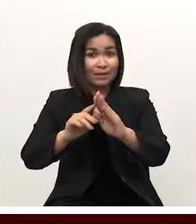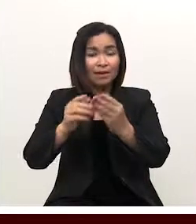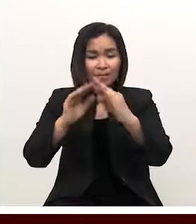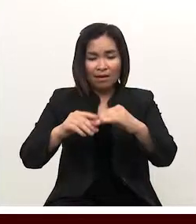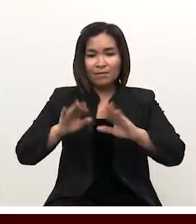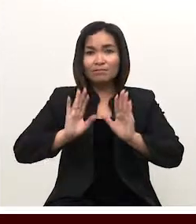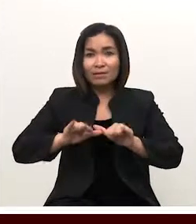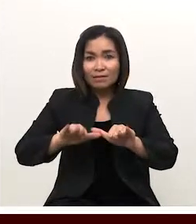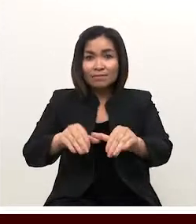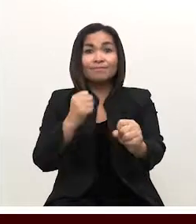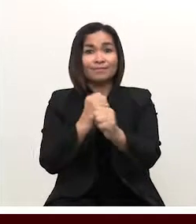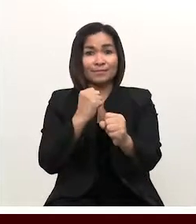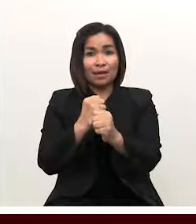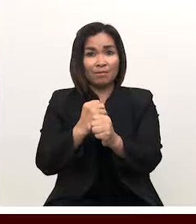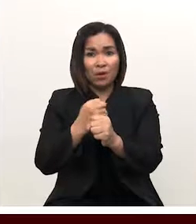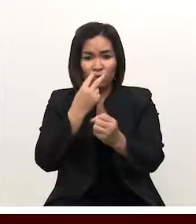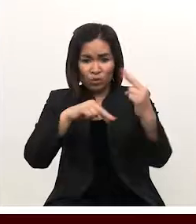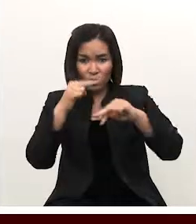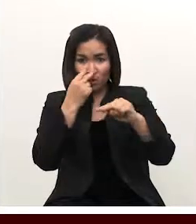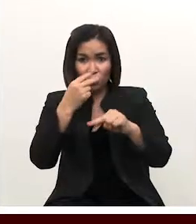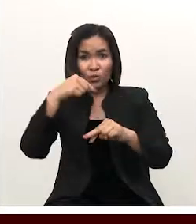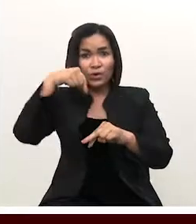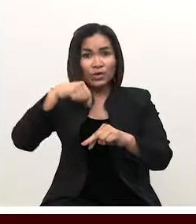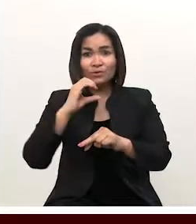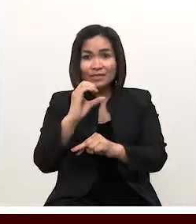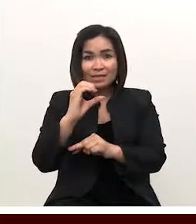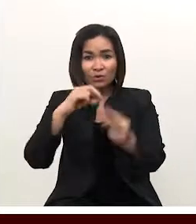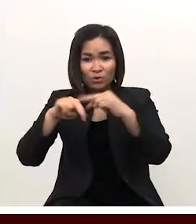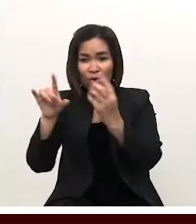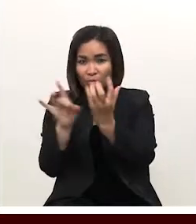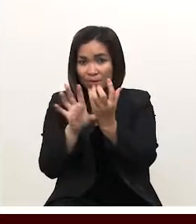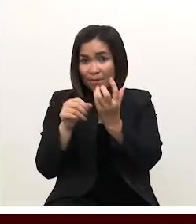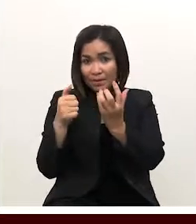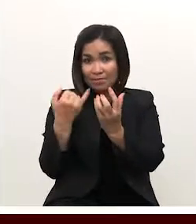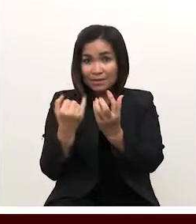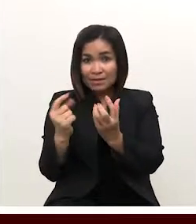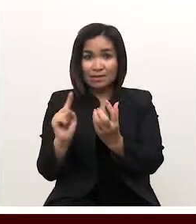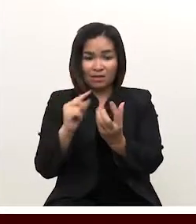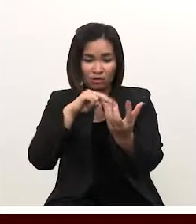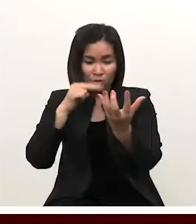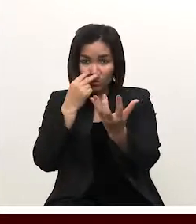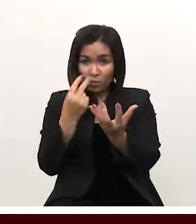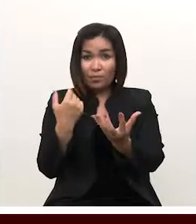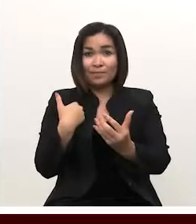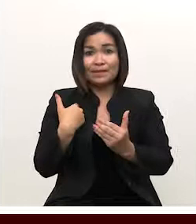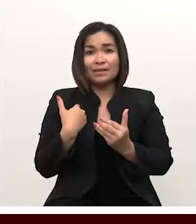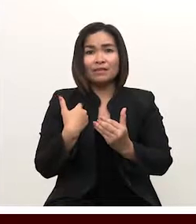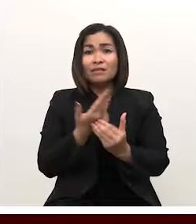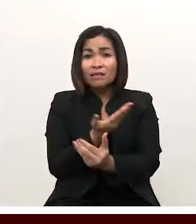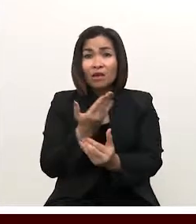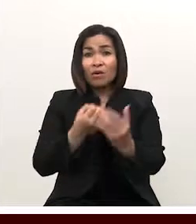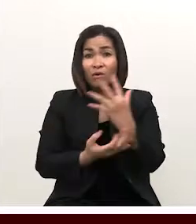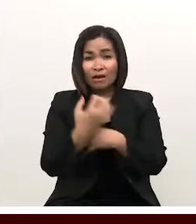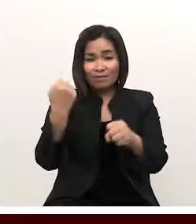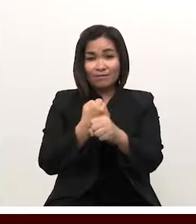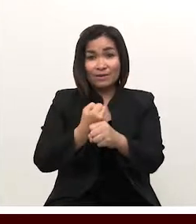วก็ตัดเย็บและ QC แล้วมีการตรวจสอบคุณภาพค่ะแล้วก็นักเรียนจะได้ฝึกป